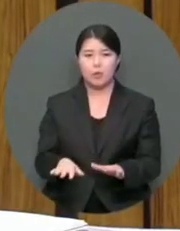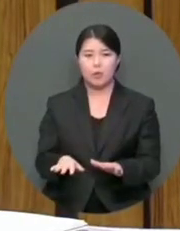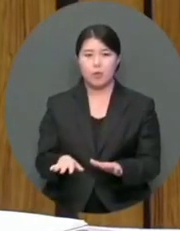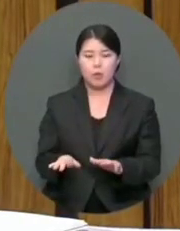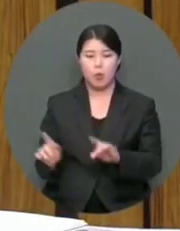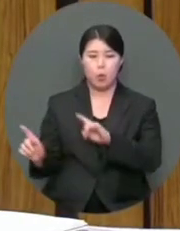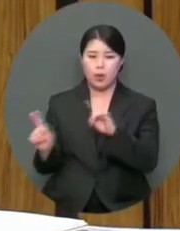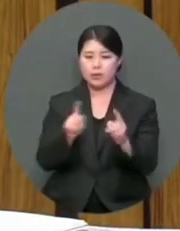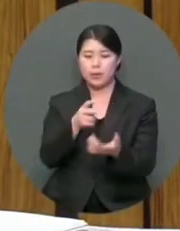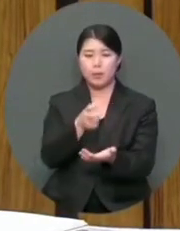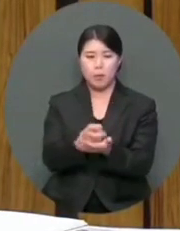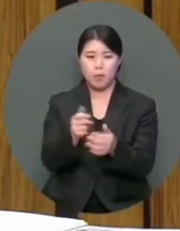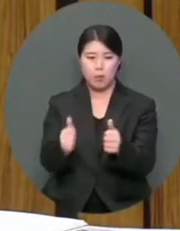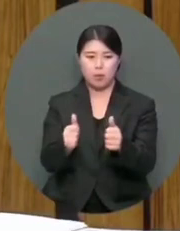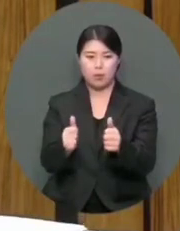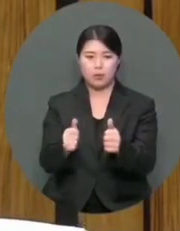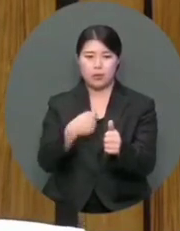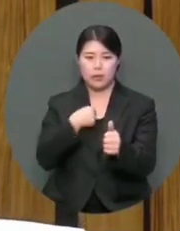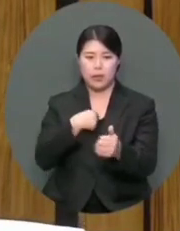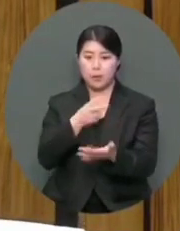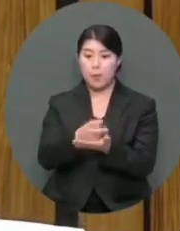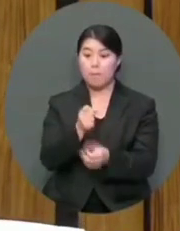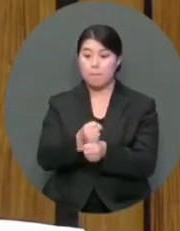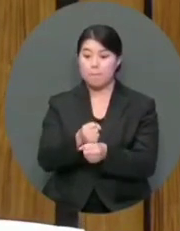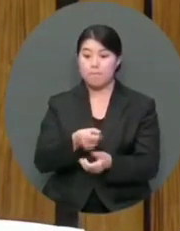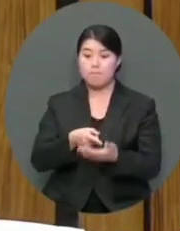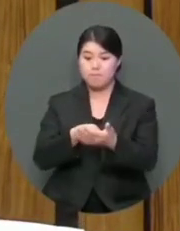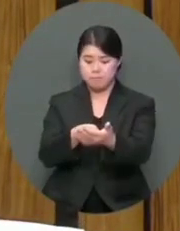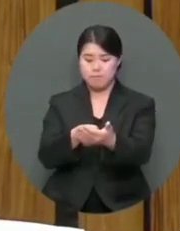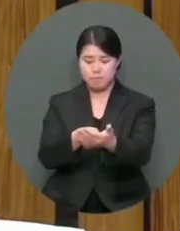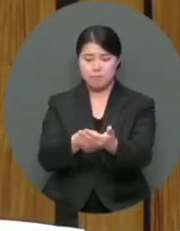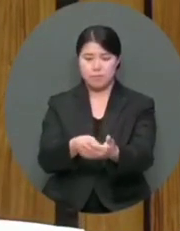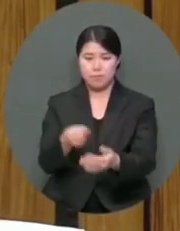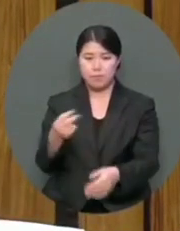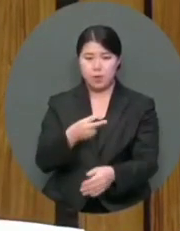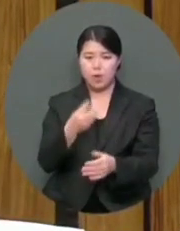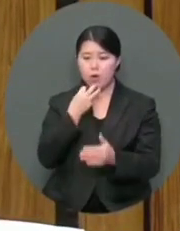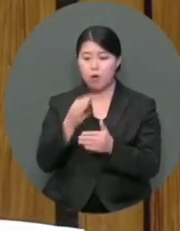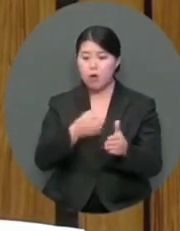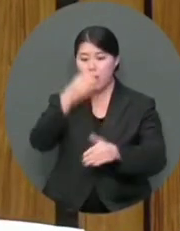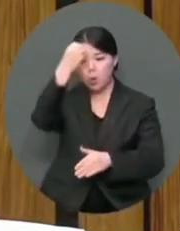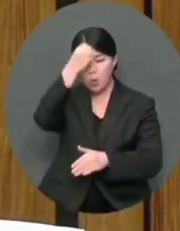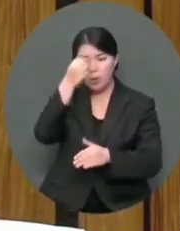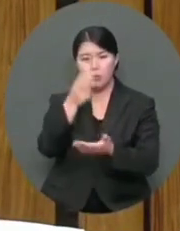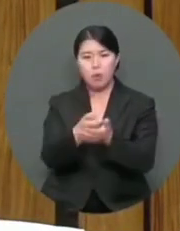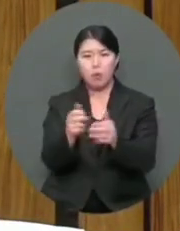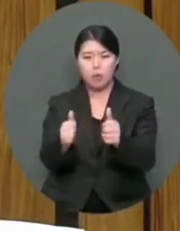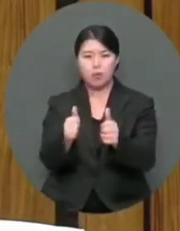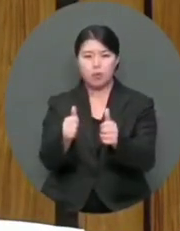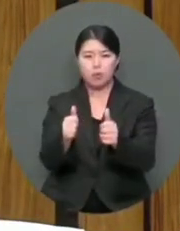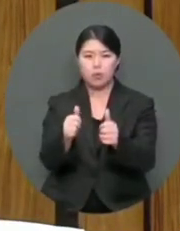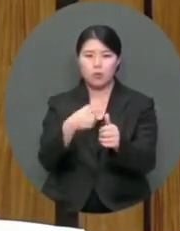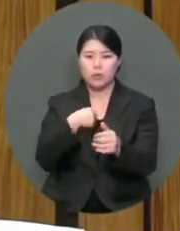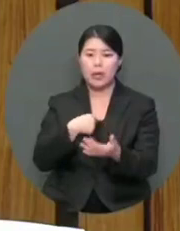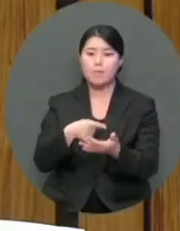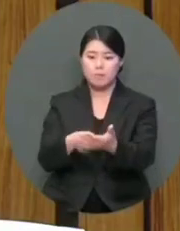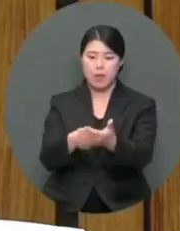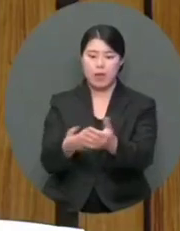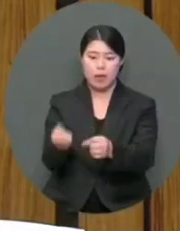제가 대표 발의해서 만들었고요. 그 다음에 경기고등법원도 제가 간사 때 오케이해서